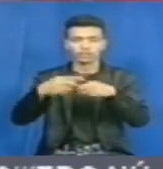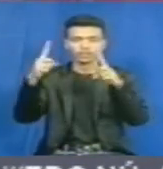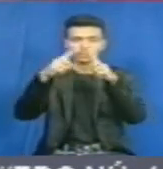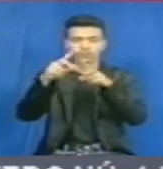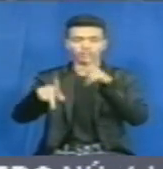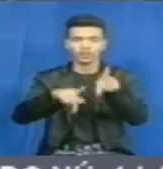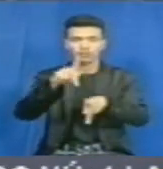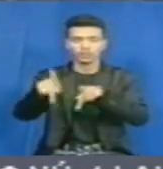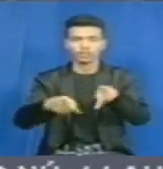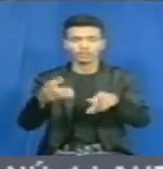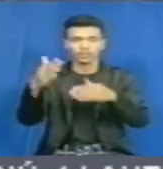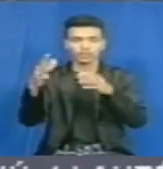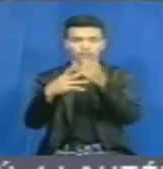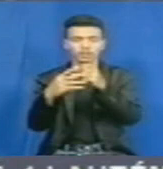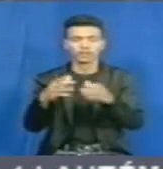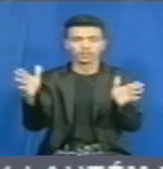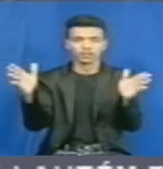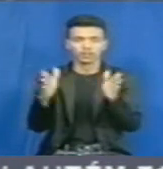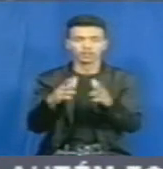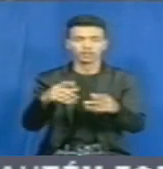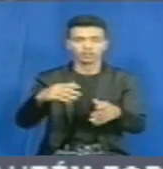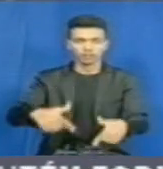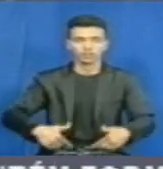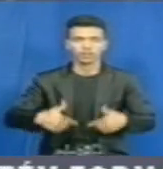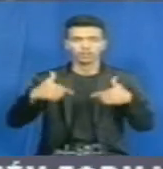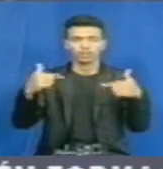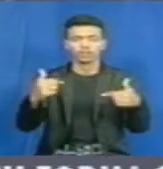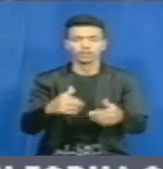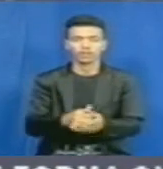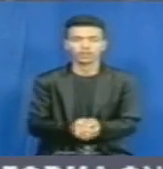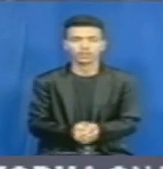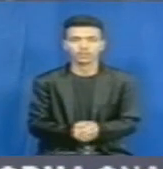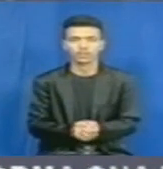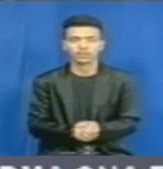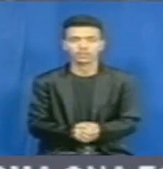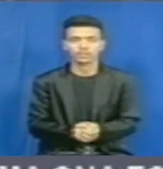ni moris. Ini sa tinta, tinta venilex uluk ami hola ho